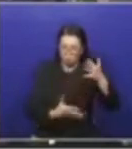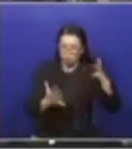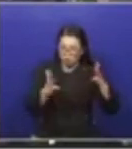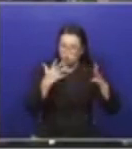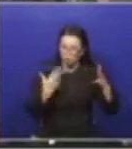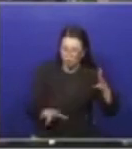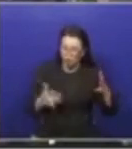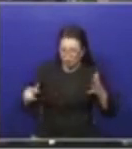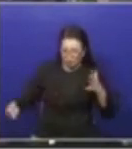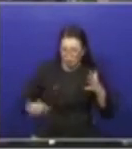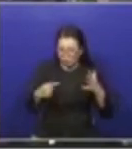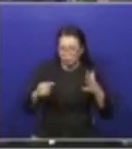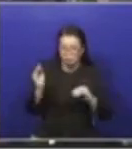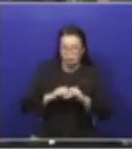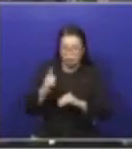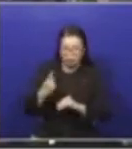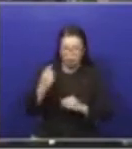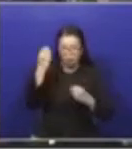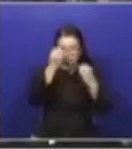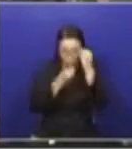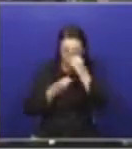จะเปิดไล่ดูเอกสารงบปี 63ครับ